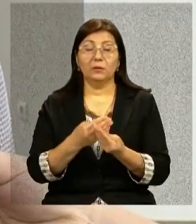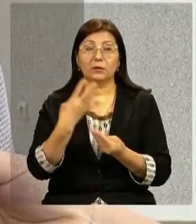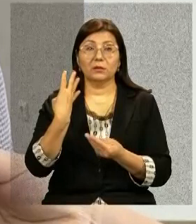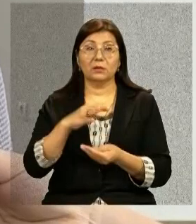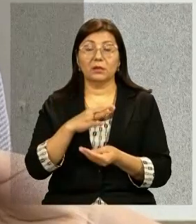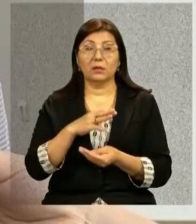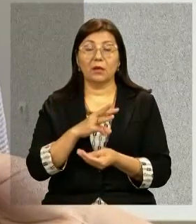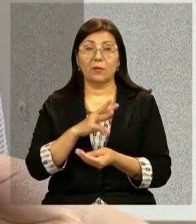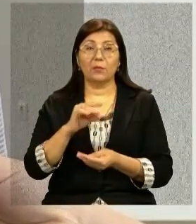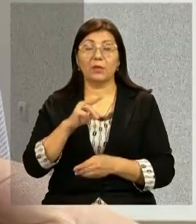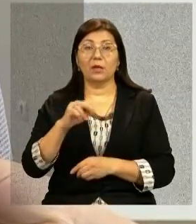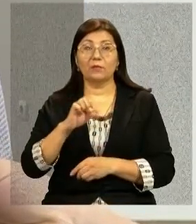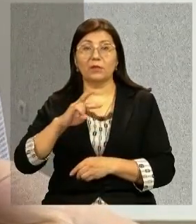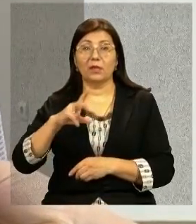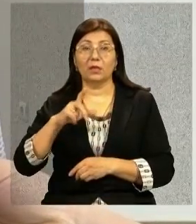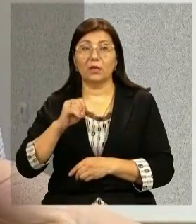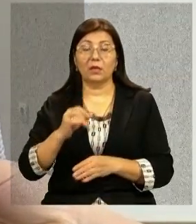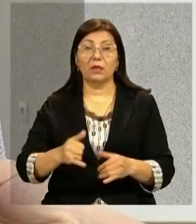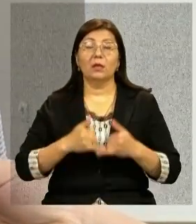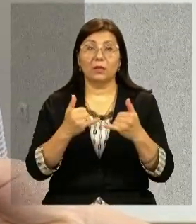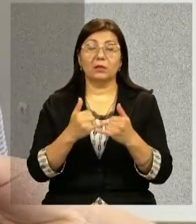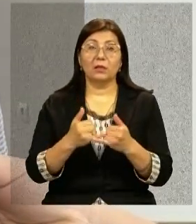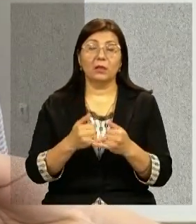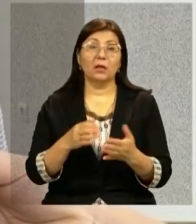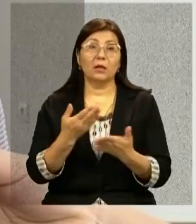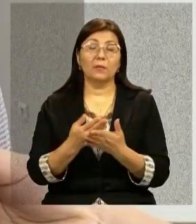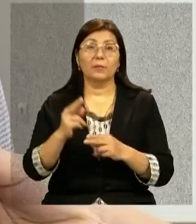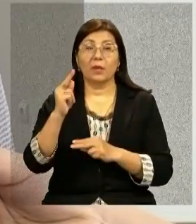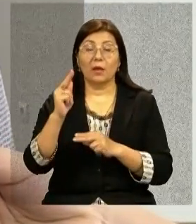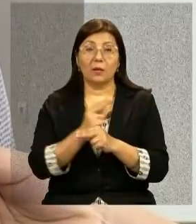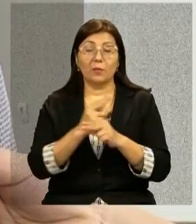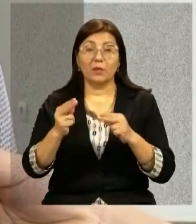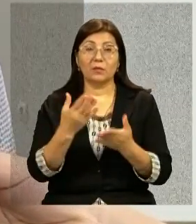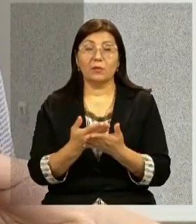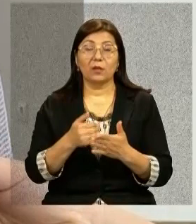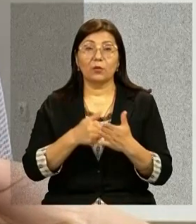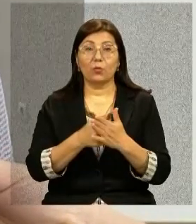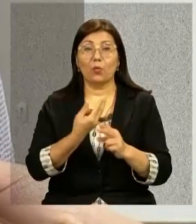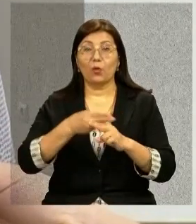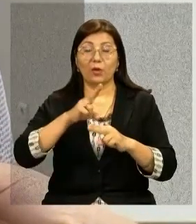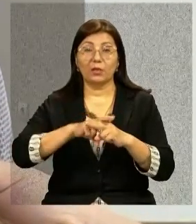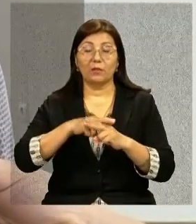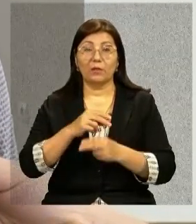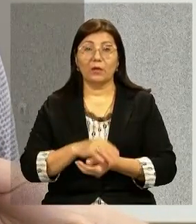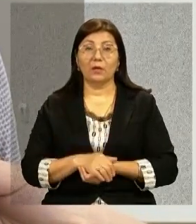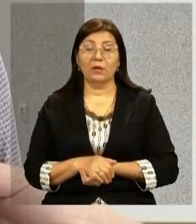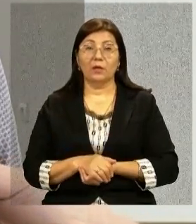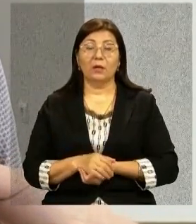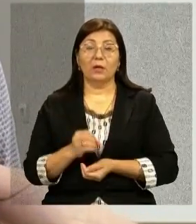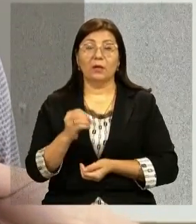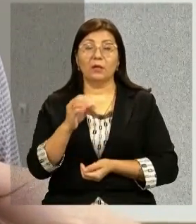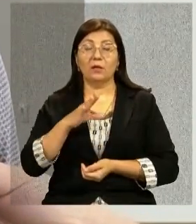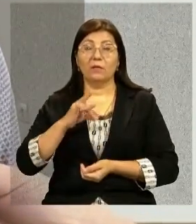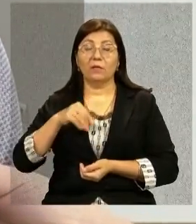40 миллиардов тенге для ликвидации последствий. И до этого евразийским